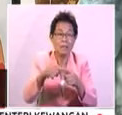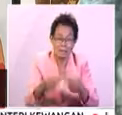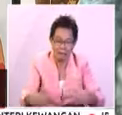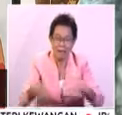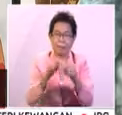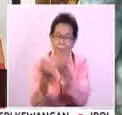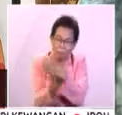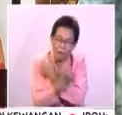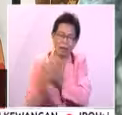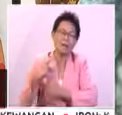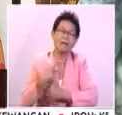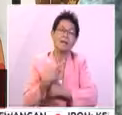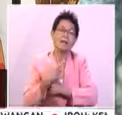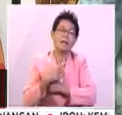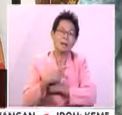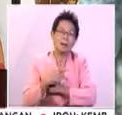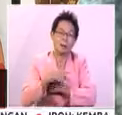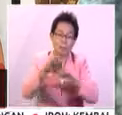kepada negara. So, kita nak